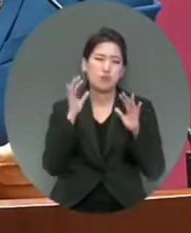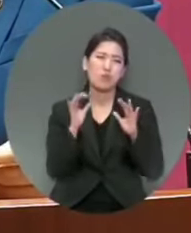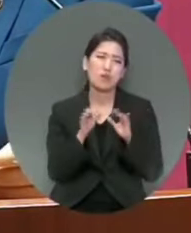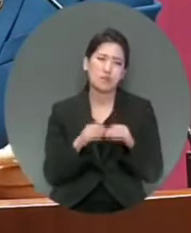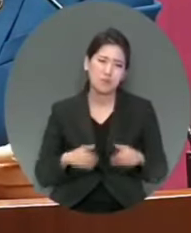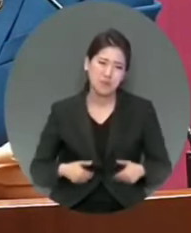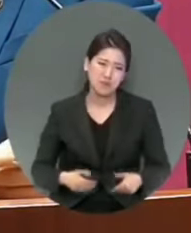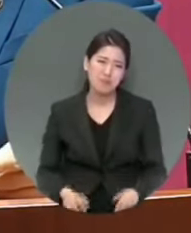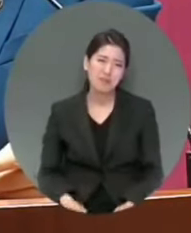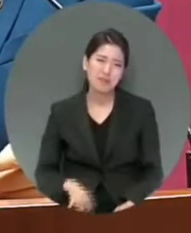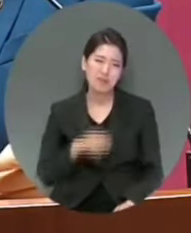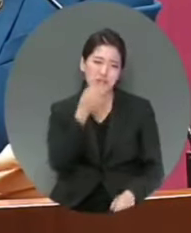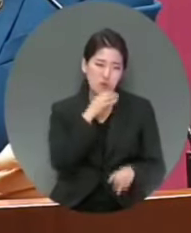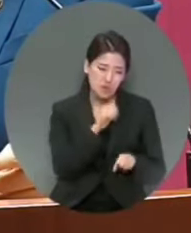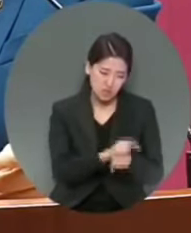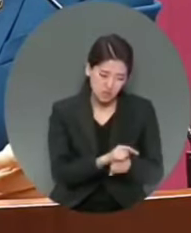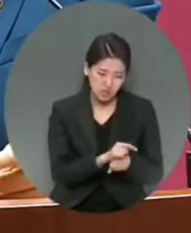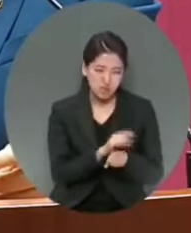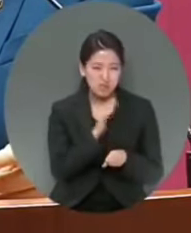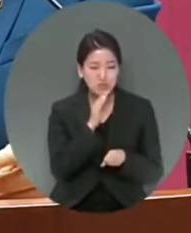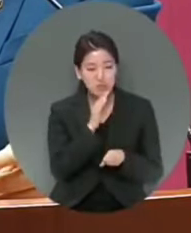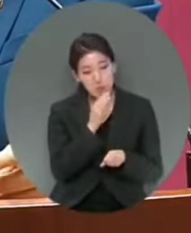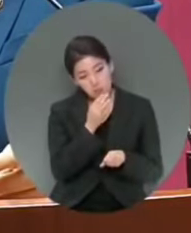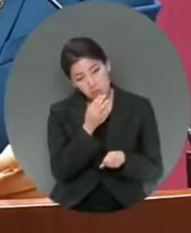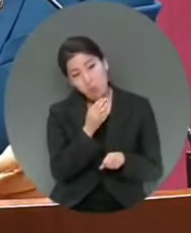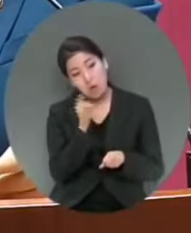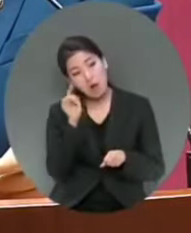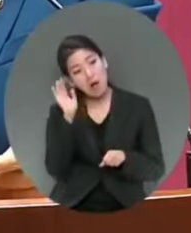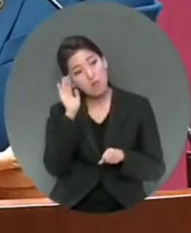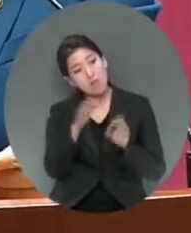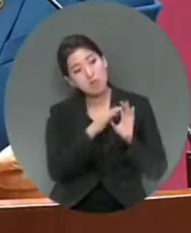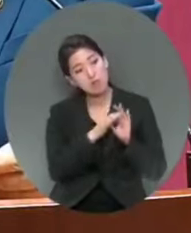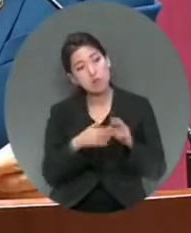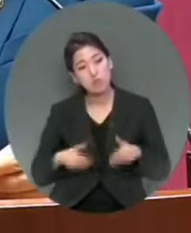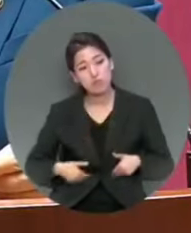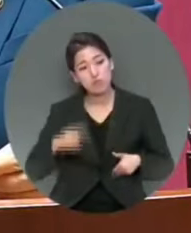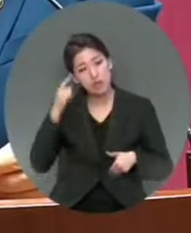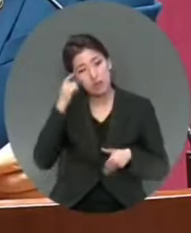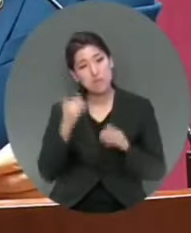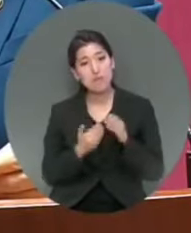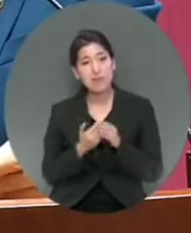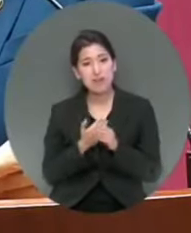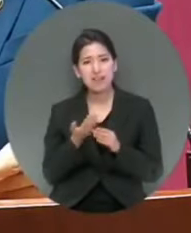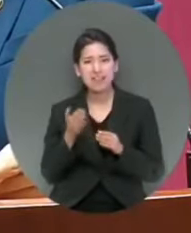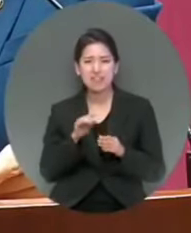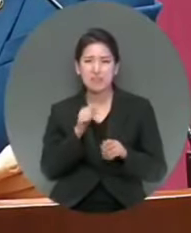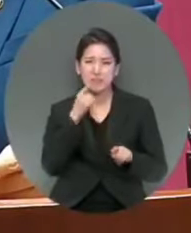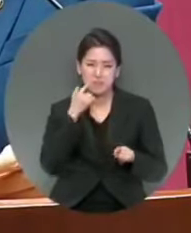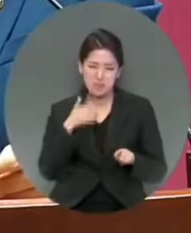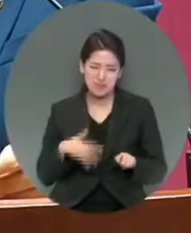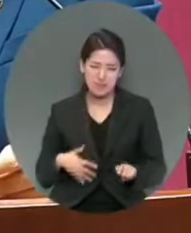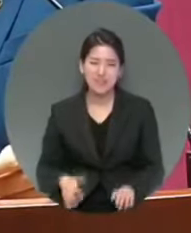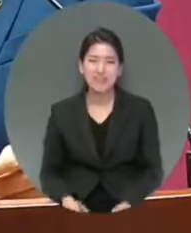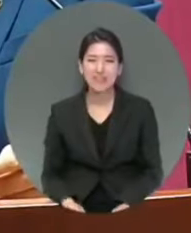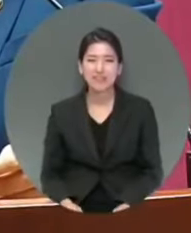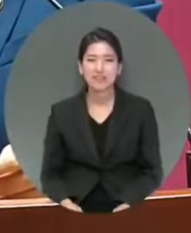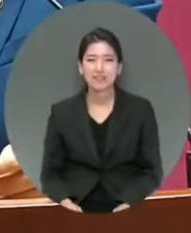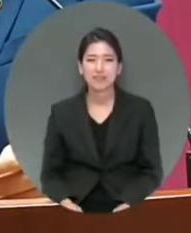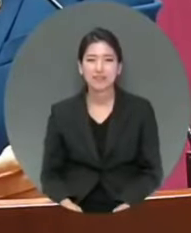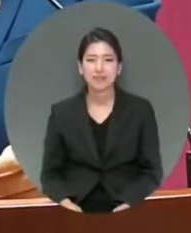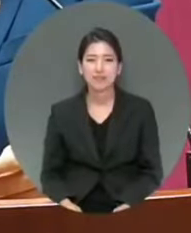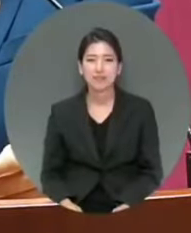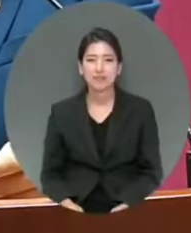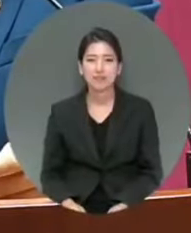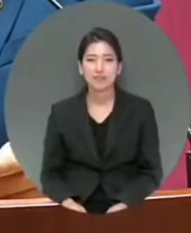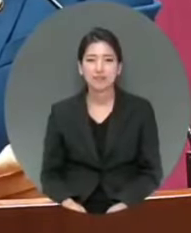그러니까 효과성도 있고 성과가 있고 아 계속 갔으면 좋겠다는데 그렇게 하기엔 좀 미흡했던 것 같은데. 그래서 이제 좀